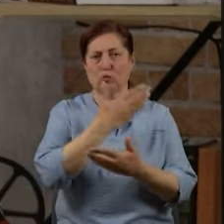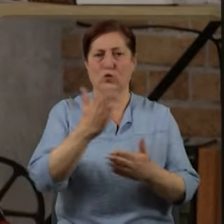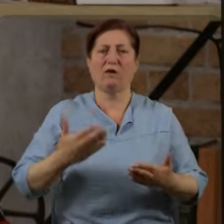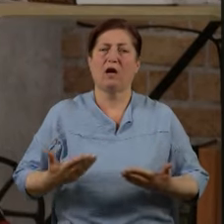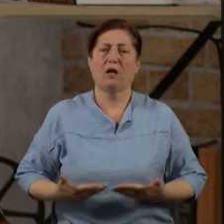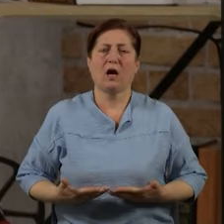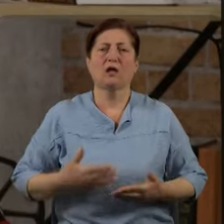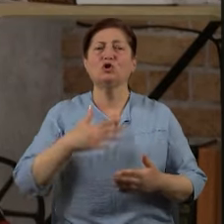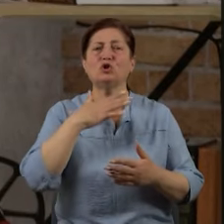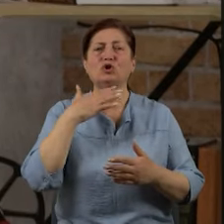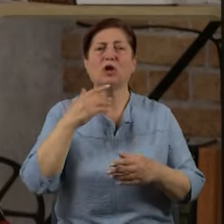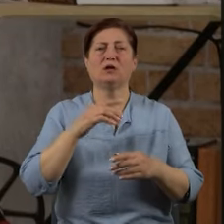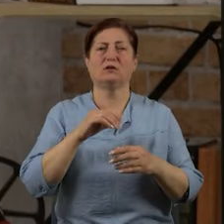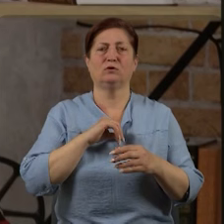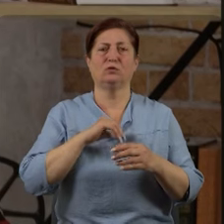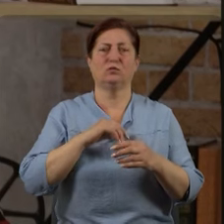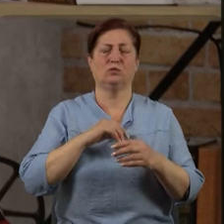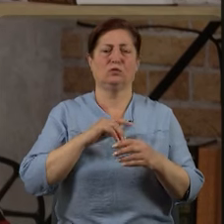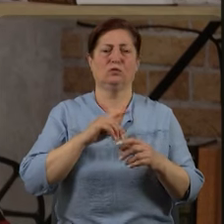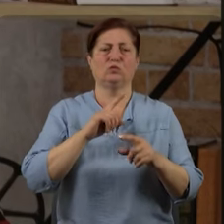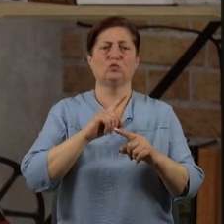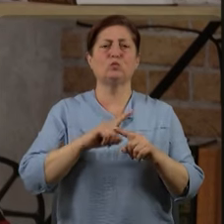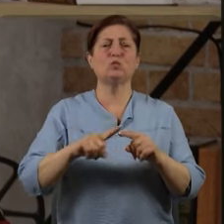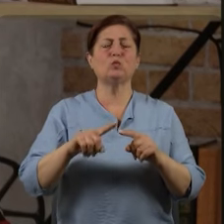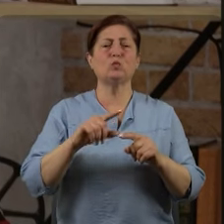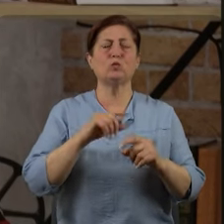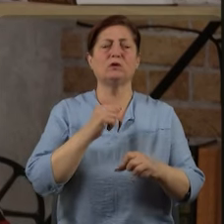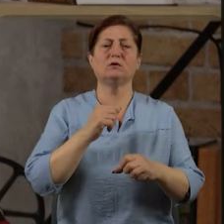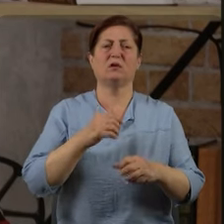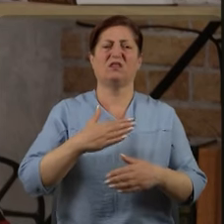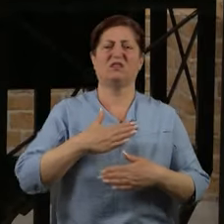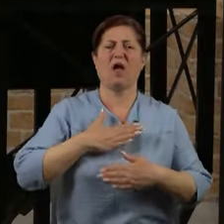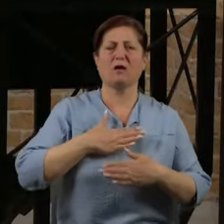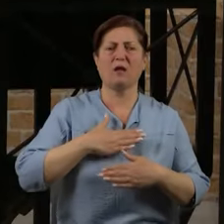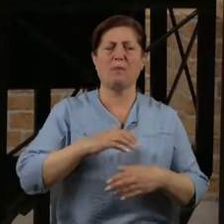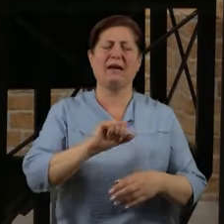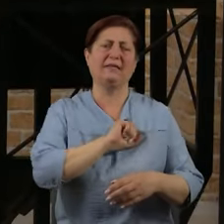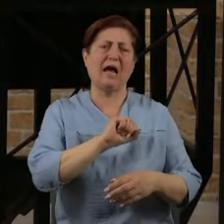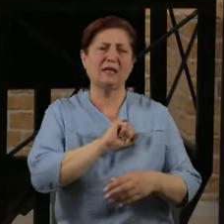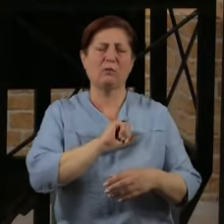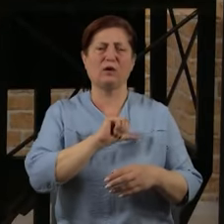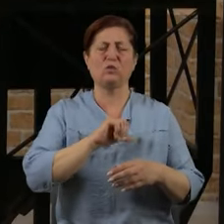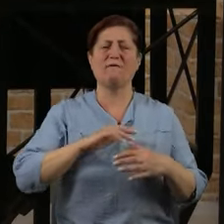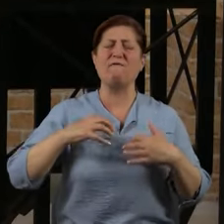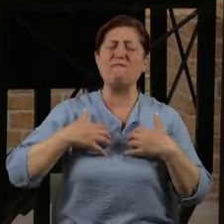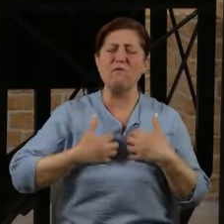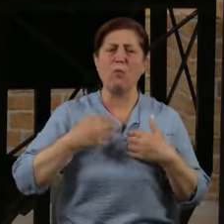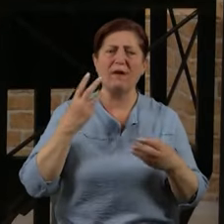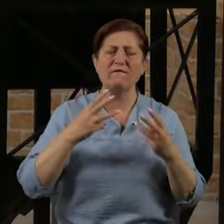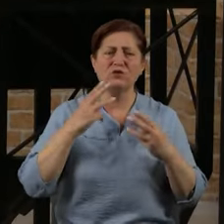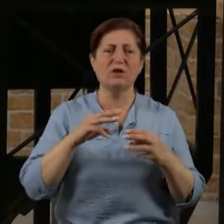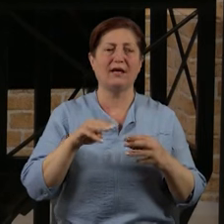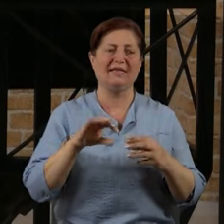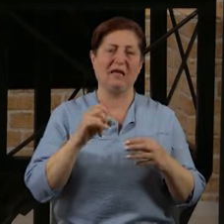շատ բախտորոշ իրադարձությունների հետ, այդ ահագնացող տագնապներ, շատ իսկապես ողբերգական վիճակ եւ